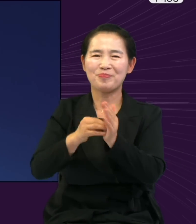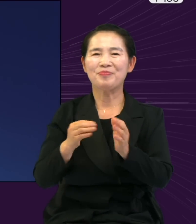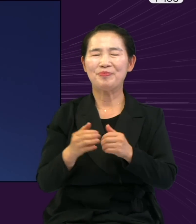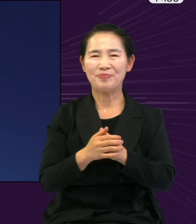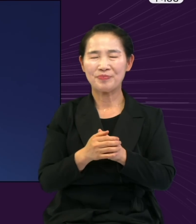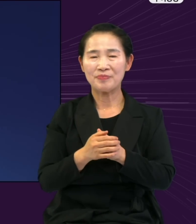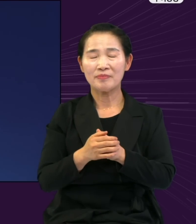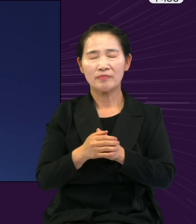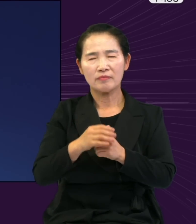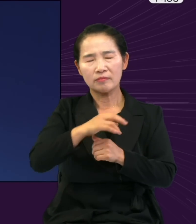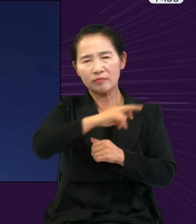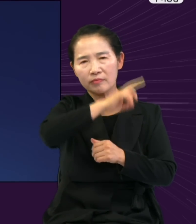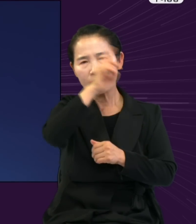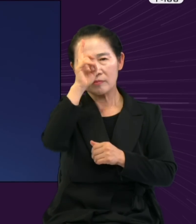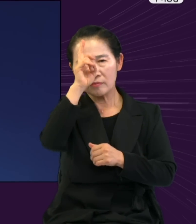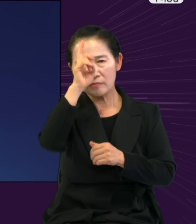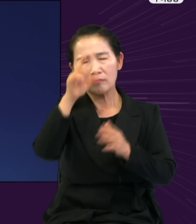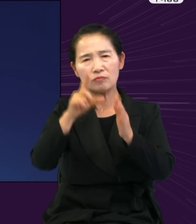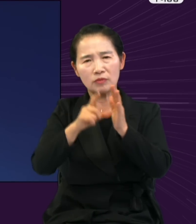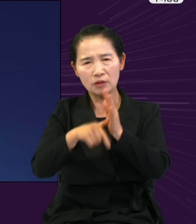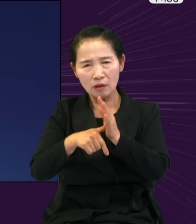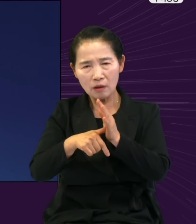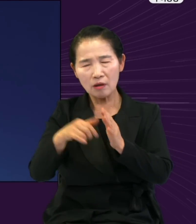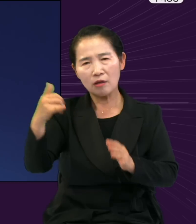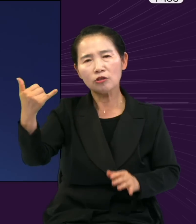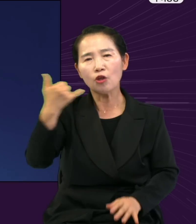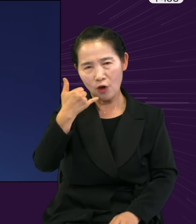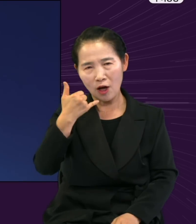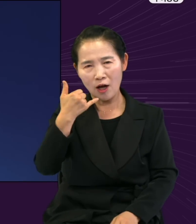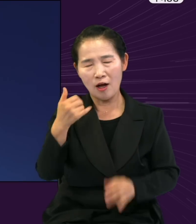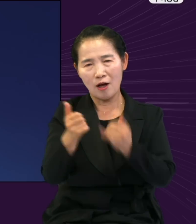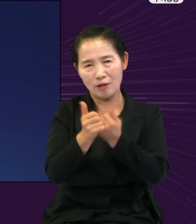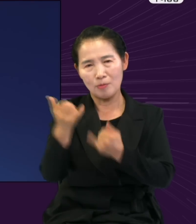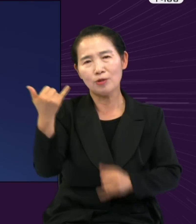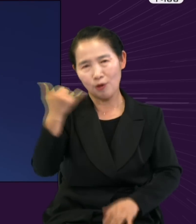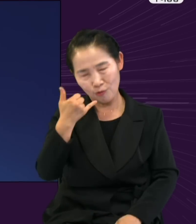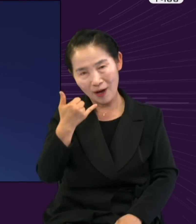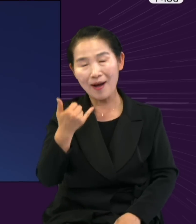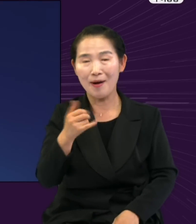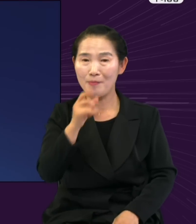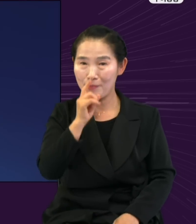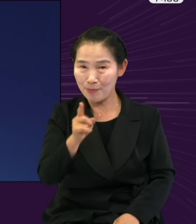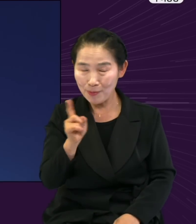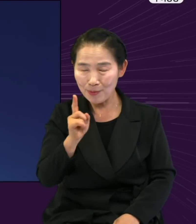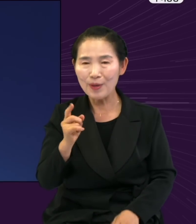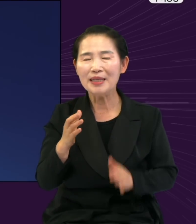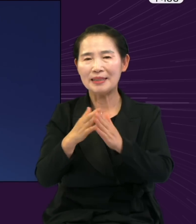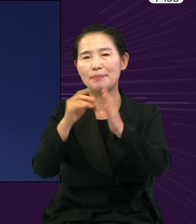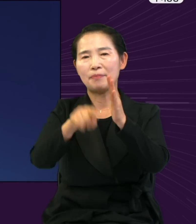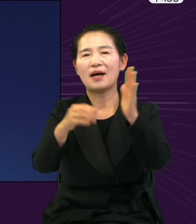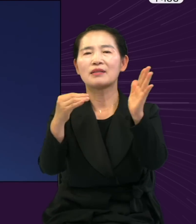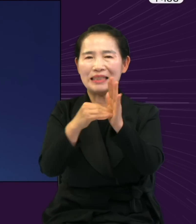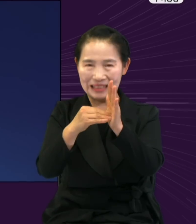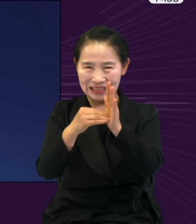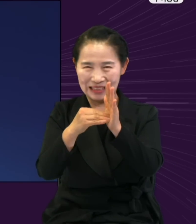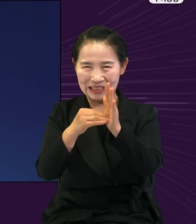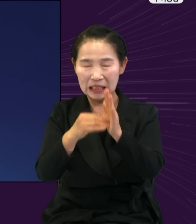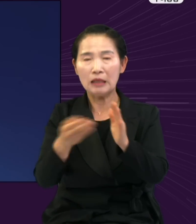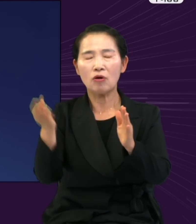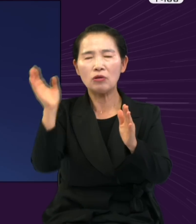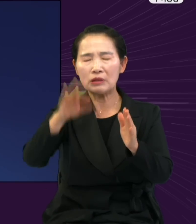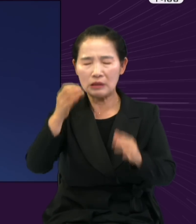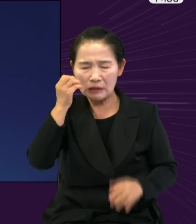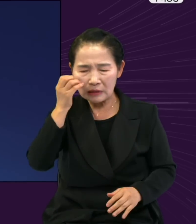정오가 되어서 저에게 전화를 했더라고요. 이제 신방을 마쳤고 출발하는데 바퀴에 구멍이 나서